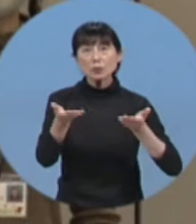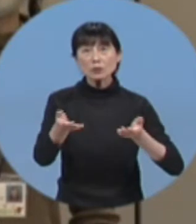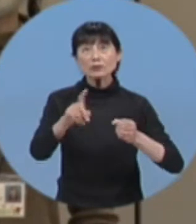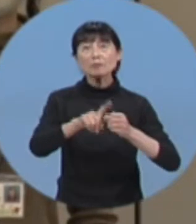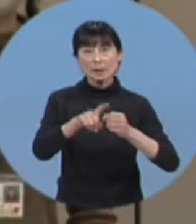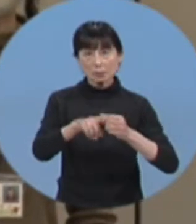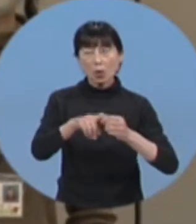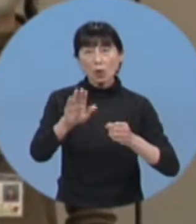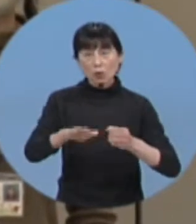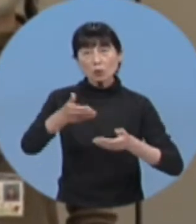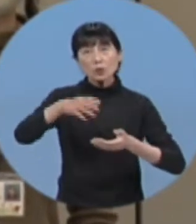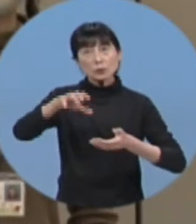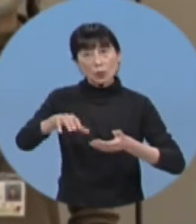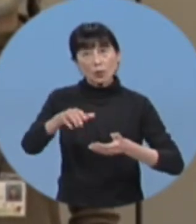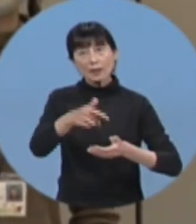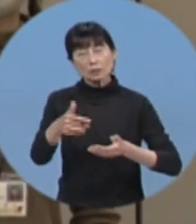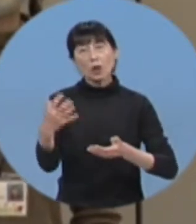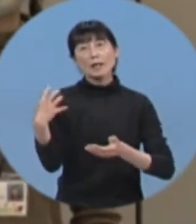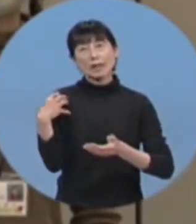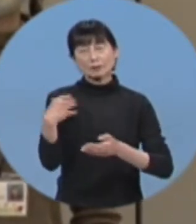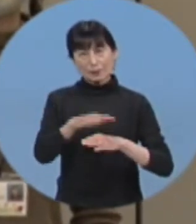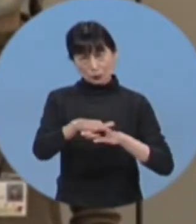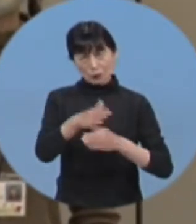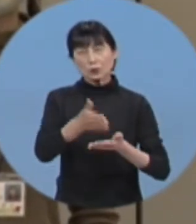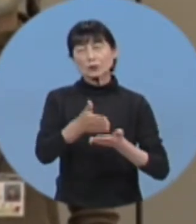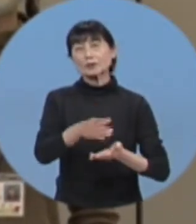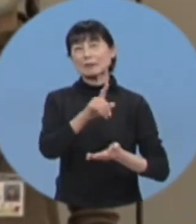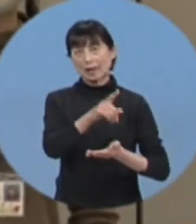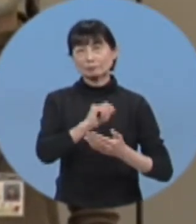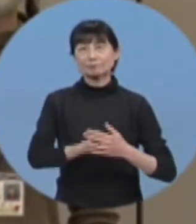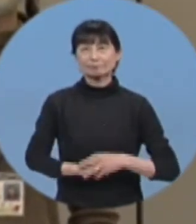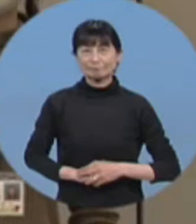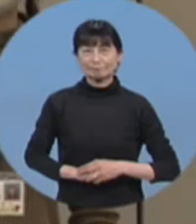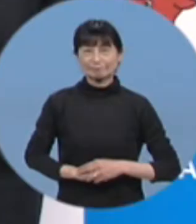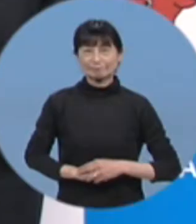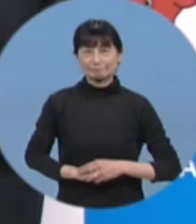でも子ども食堂などの役割は重要と強調しました。